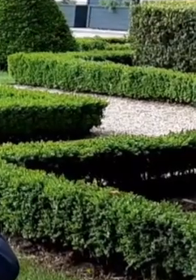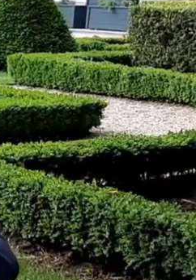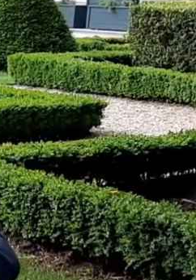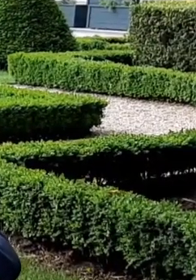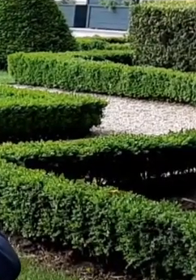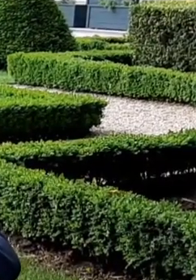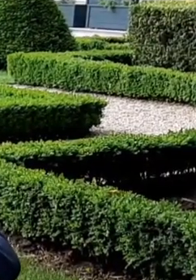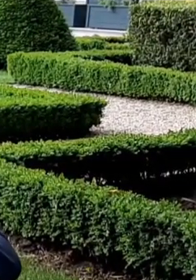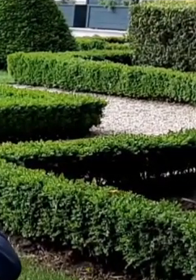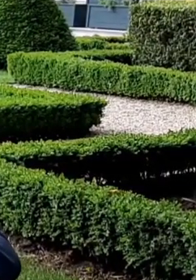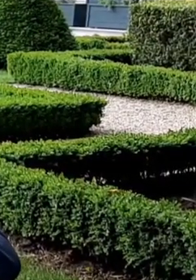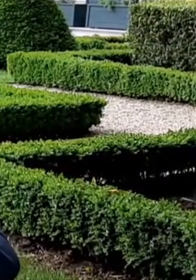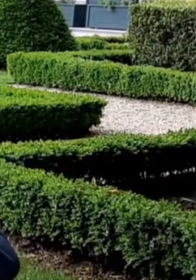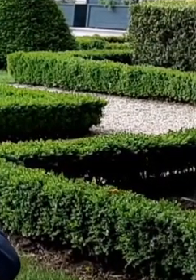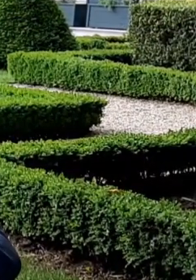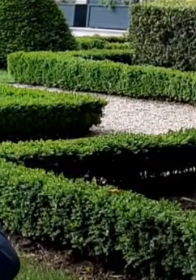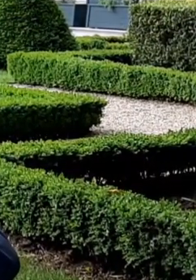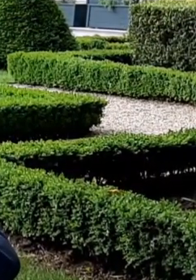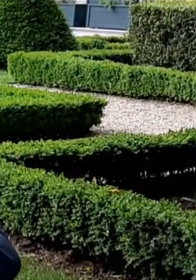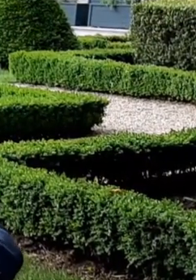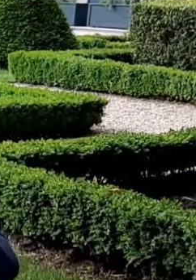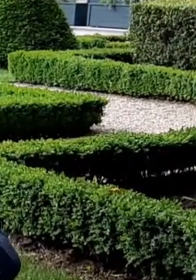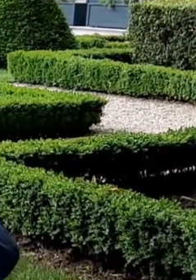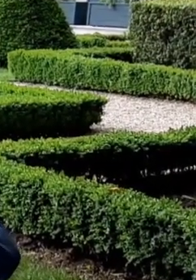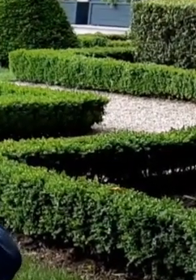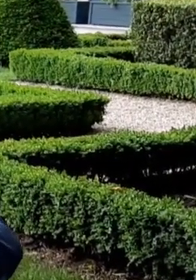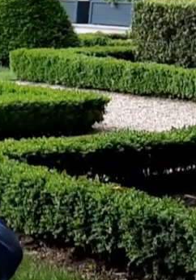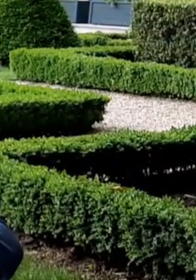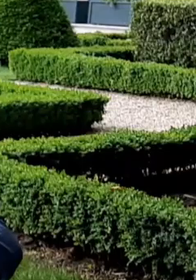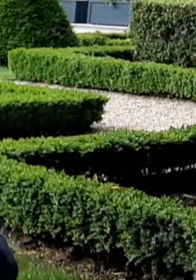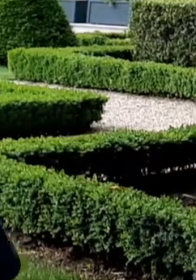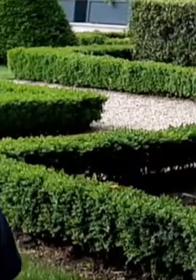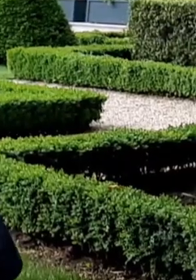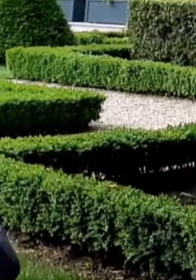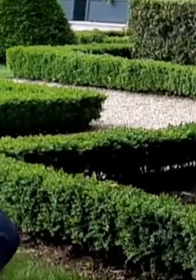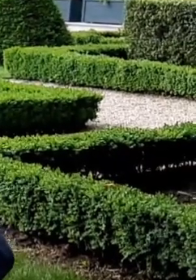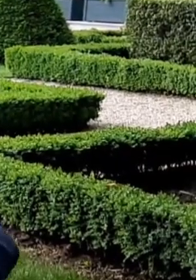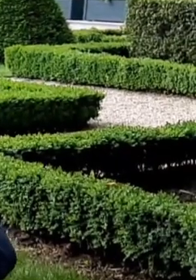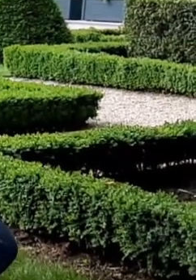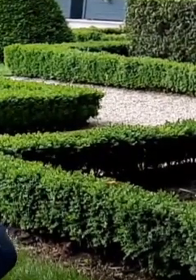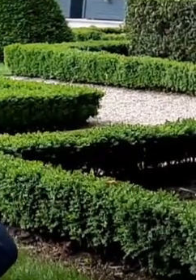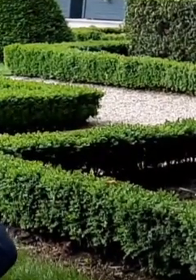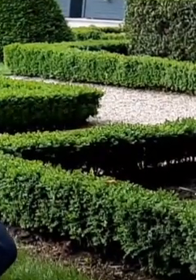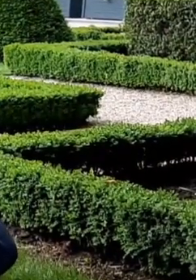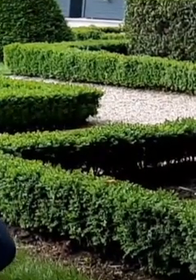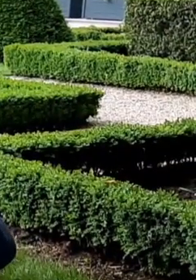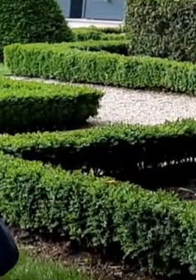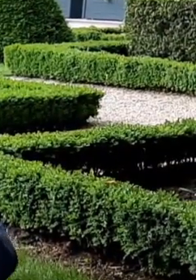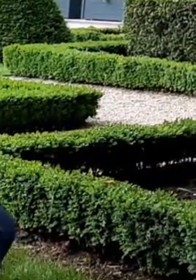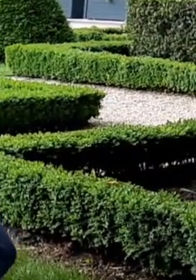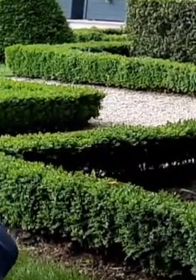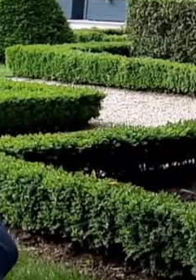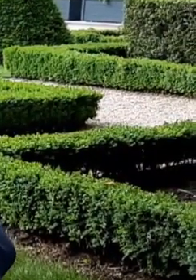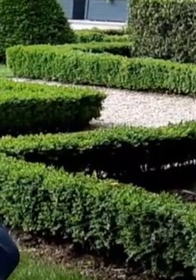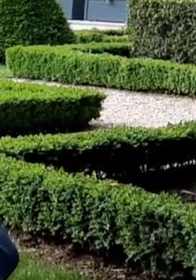dire. Donc il y a encore du pain sur la planche, on a plein de propositions. Merci à la mobilisation populaire sur le sujet, merci